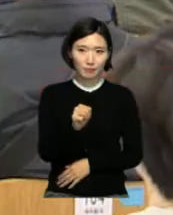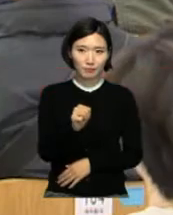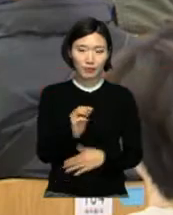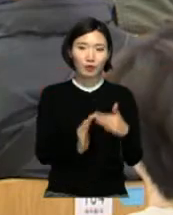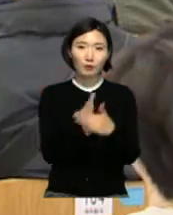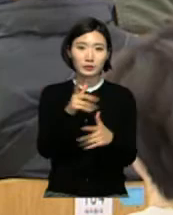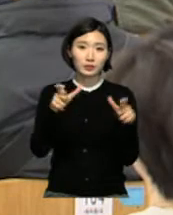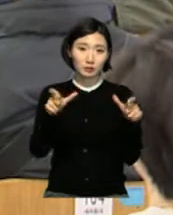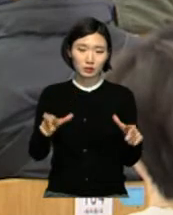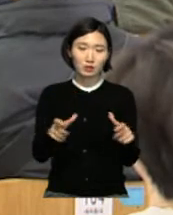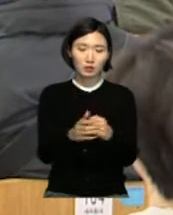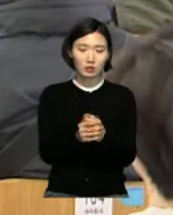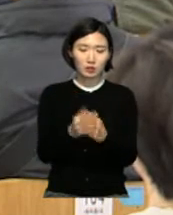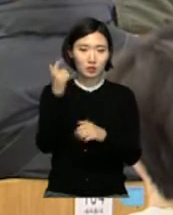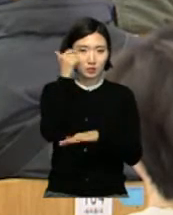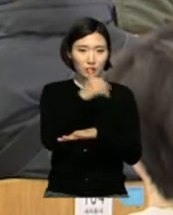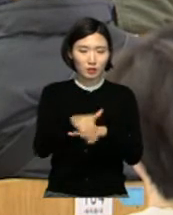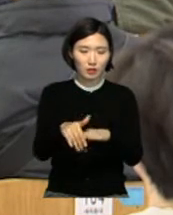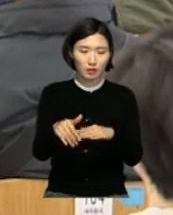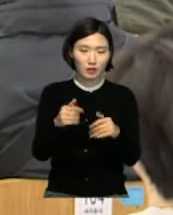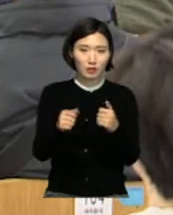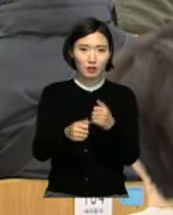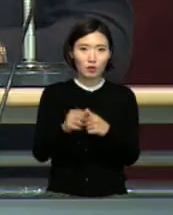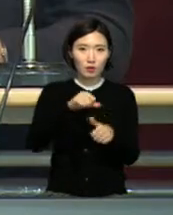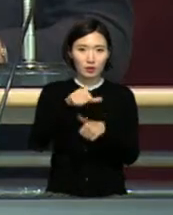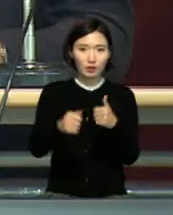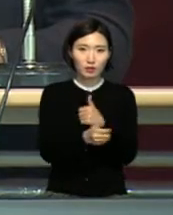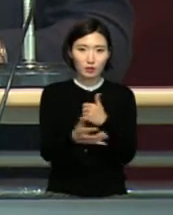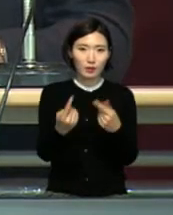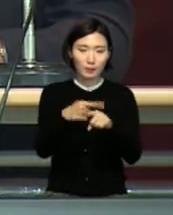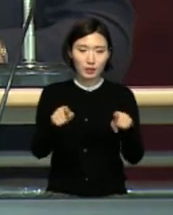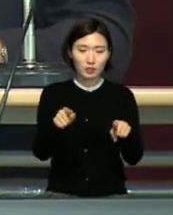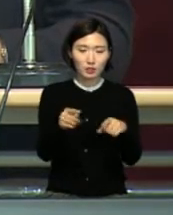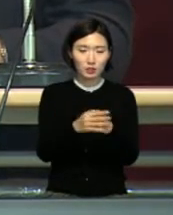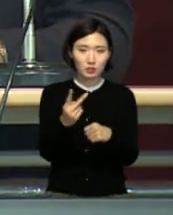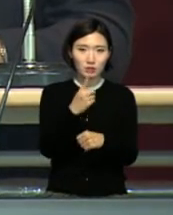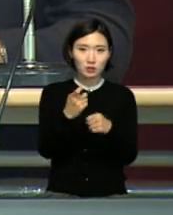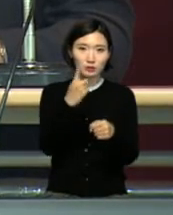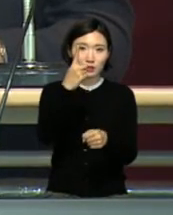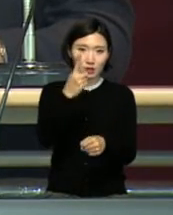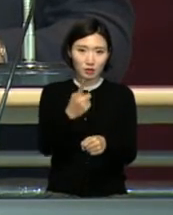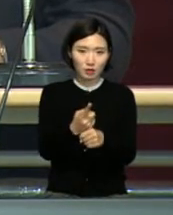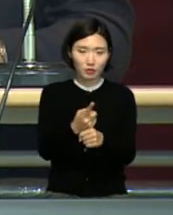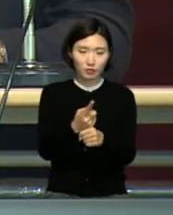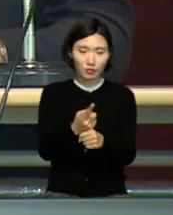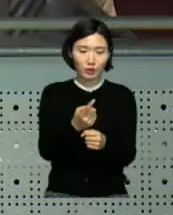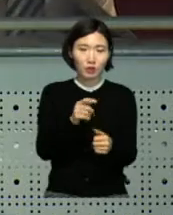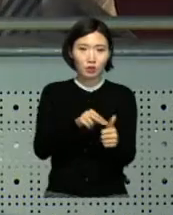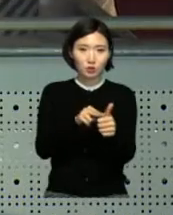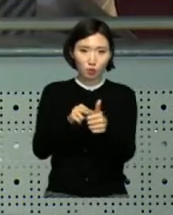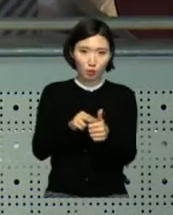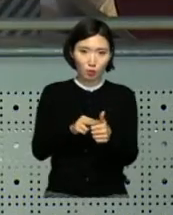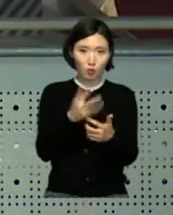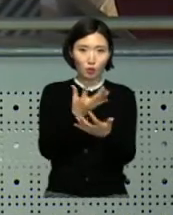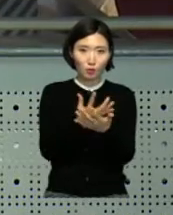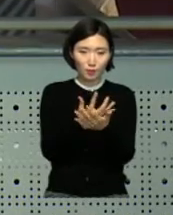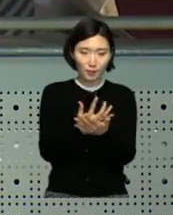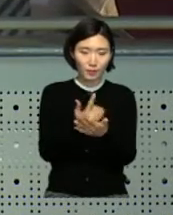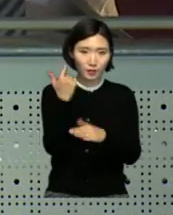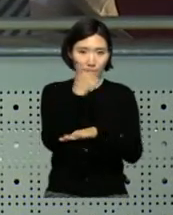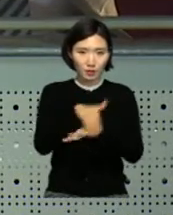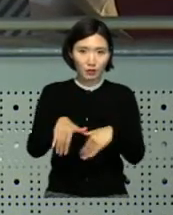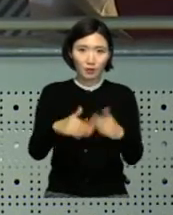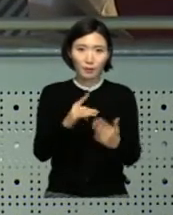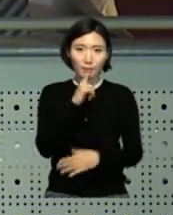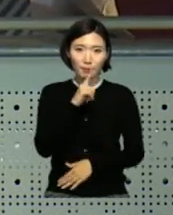아 또 전략 환경 영향 평가 자료가 2011년 데이터로 작성되었다 는 의혹이 제기됐습니다 현재 인구가